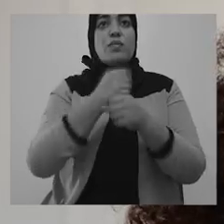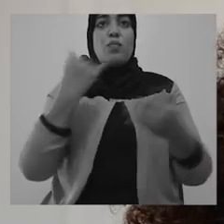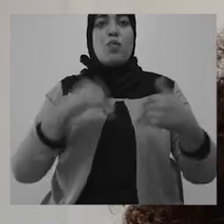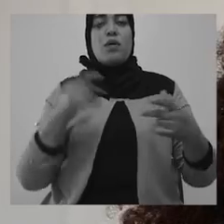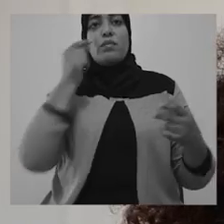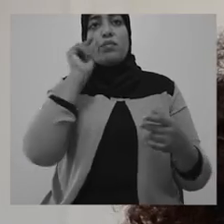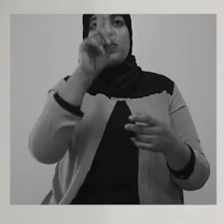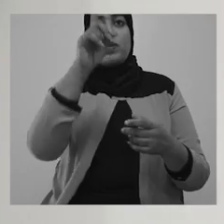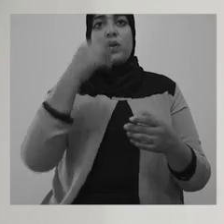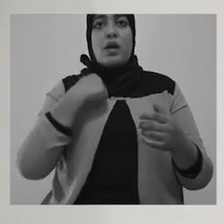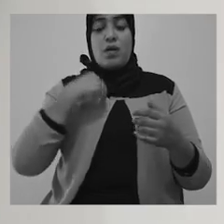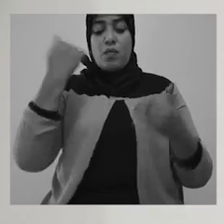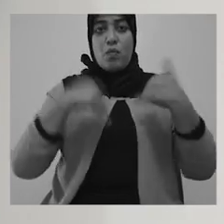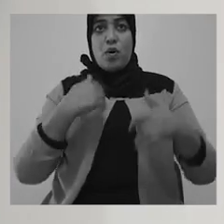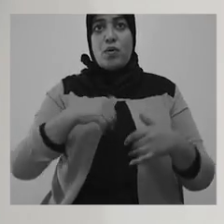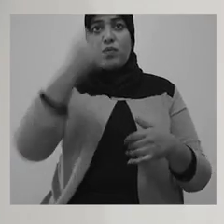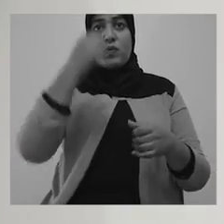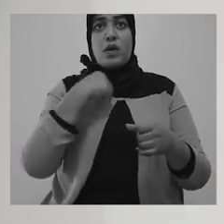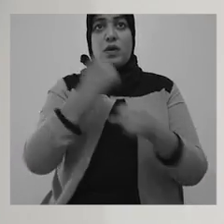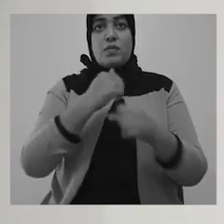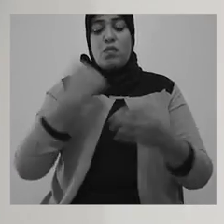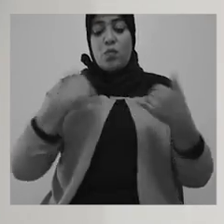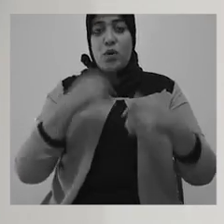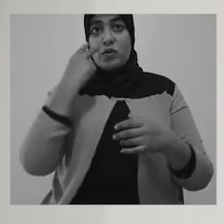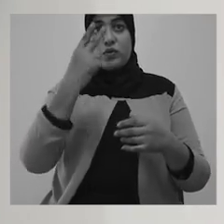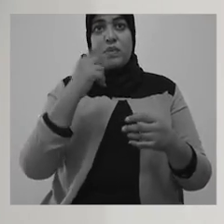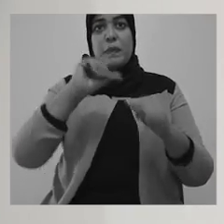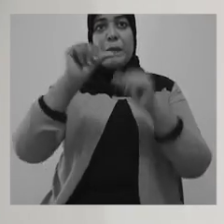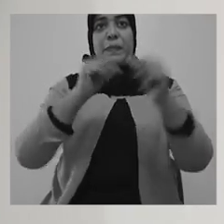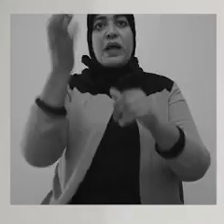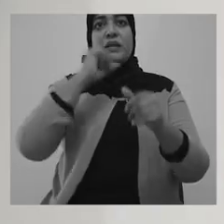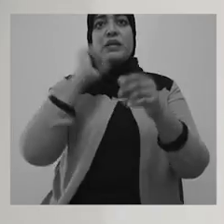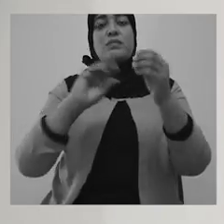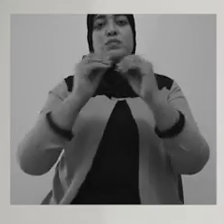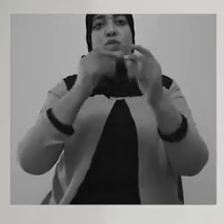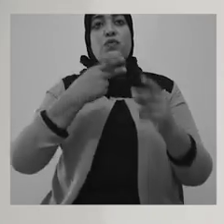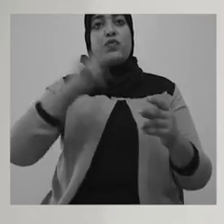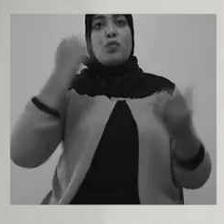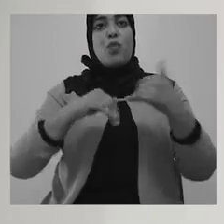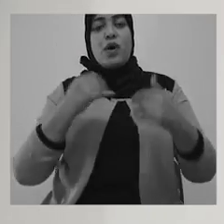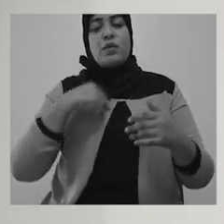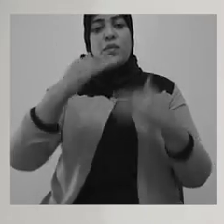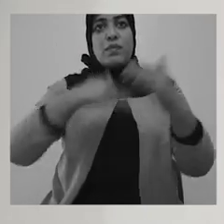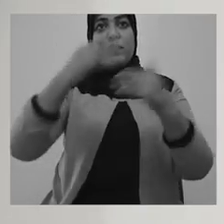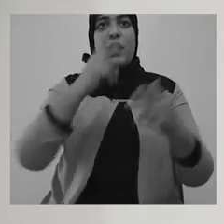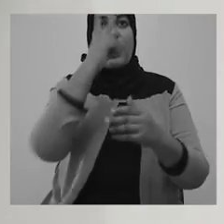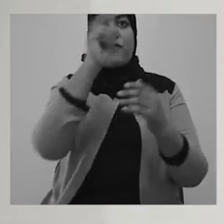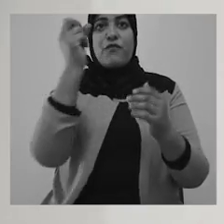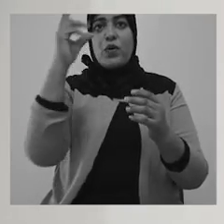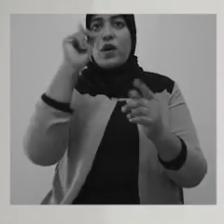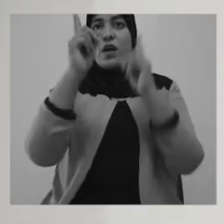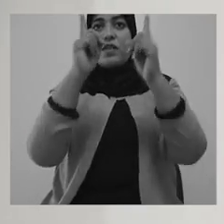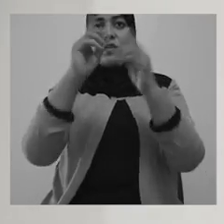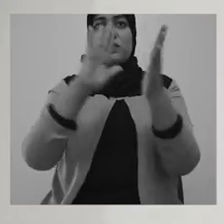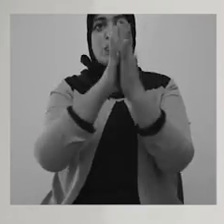personnes en situation de handicap. أنا كشخص ذوي إعاقة لقيت تغيير كبير خاصة بعد الثورة التونسية